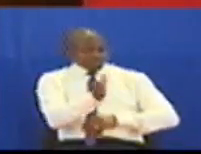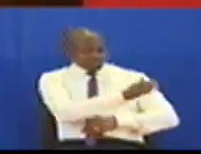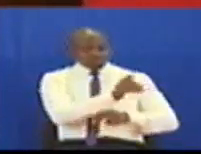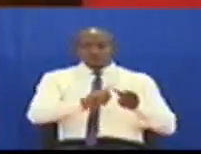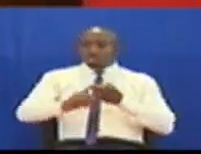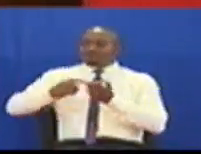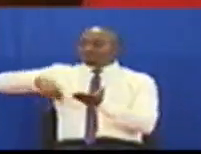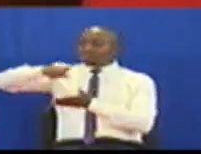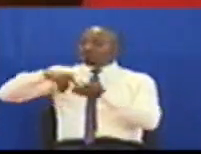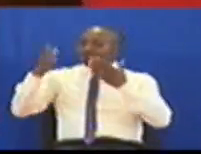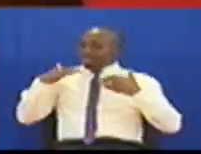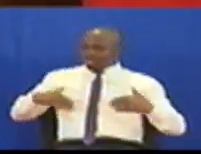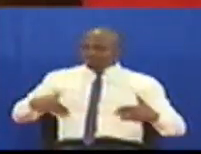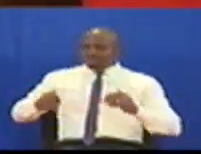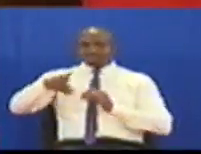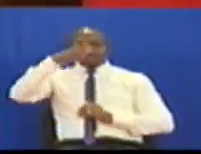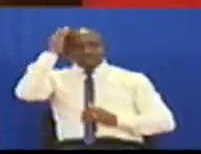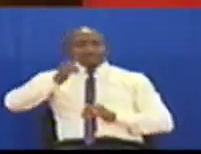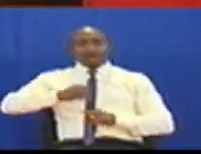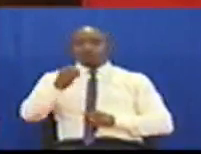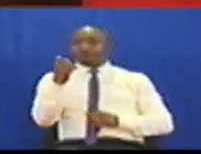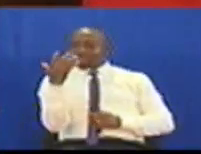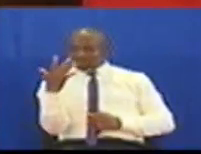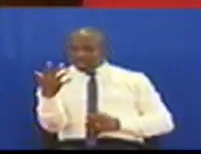afya, serikali ya awamu ya tano